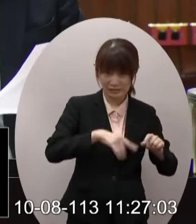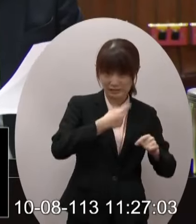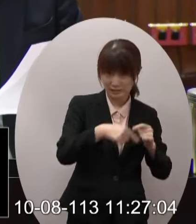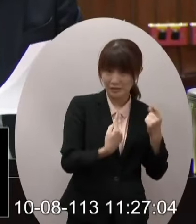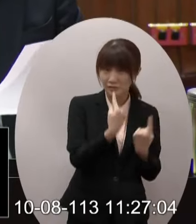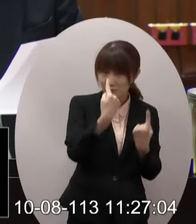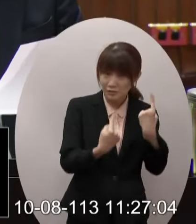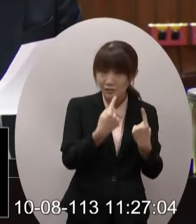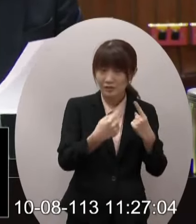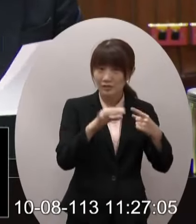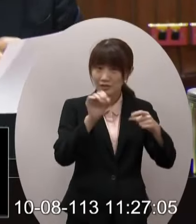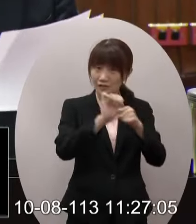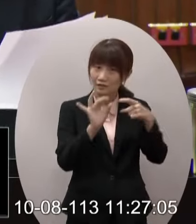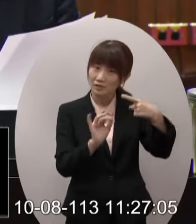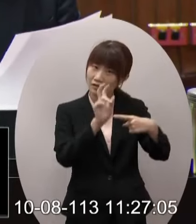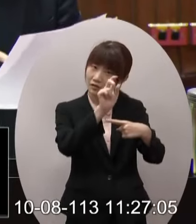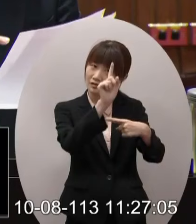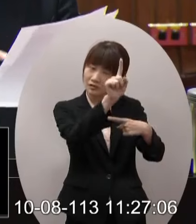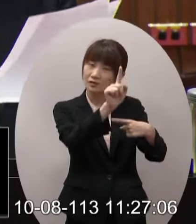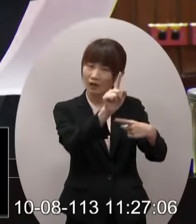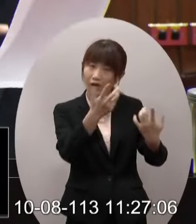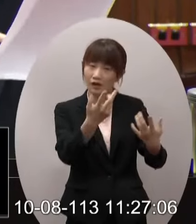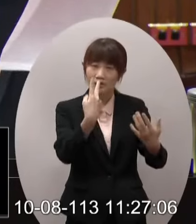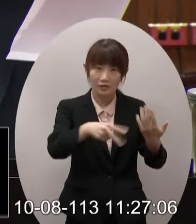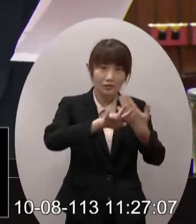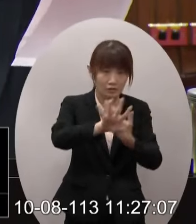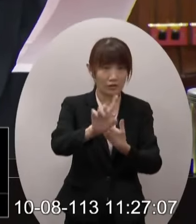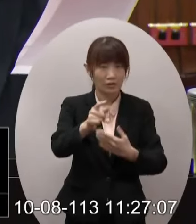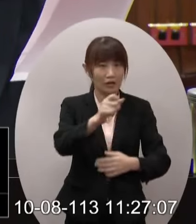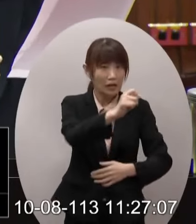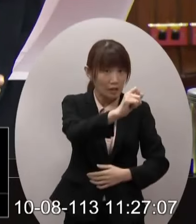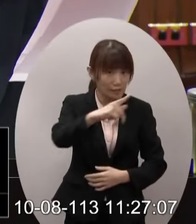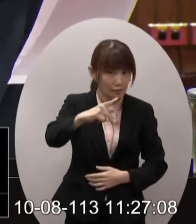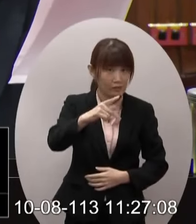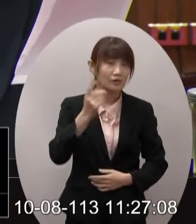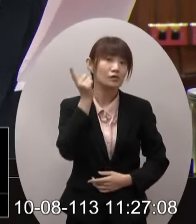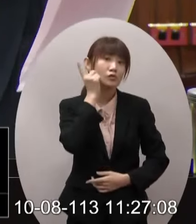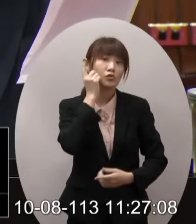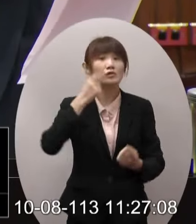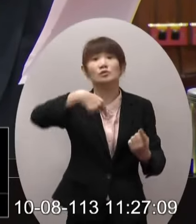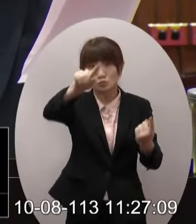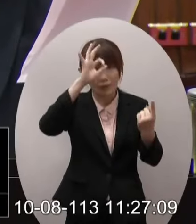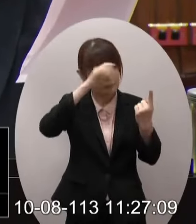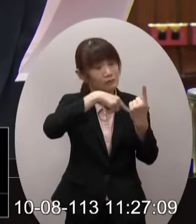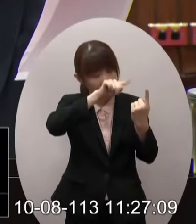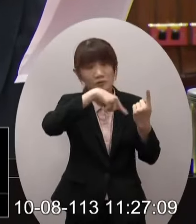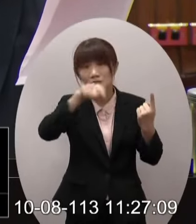加21%，啊，这也就算了。他那个 app 你待会去看，他